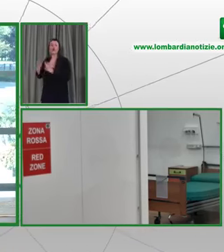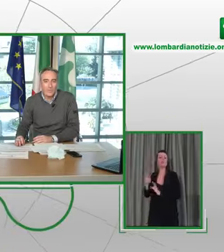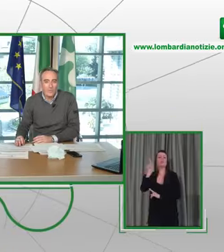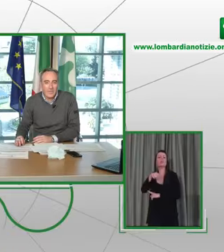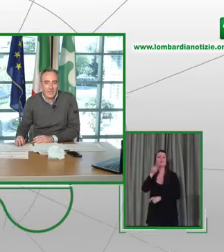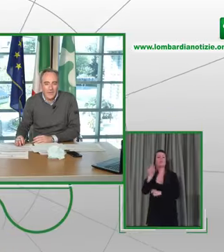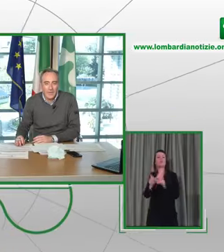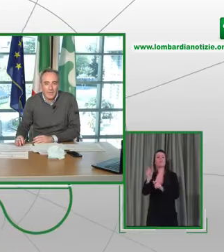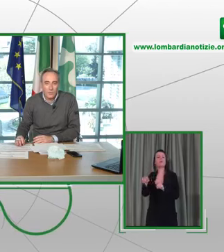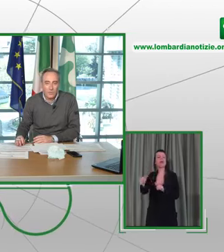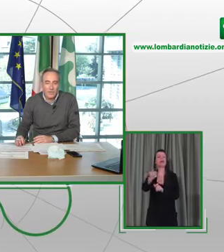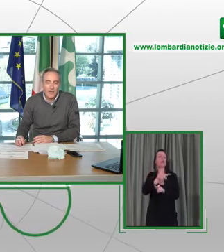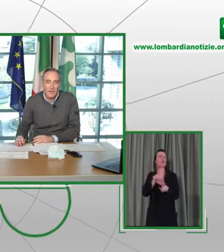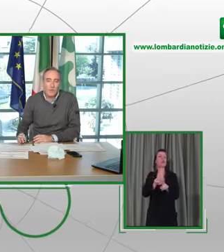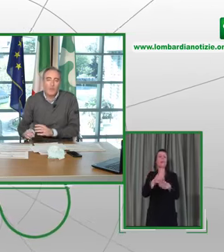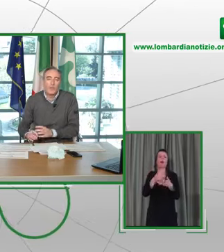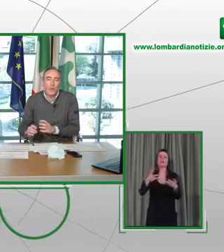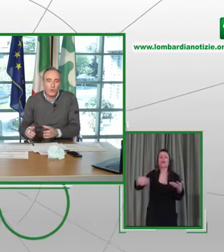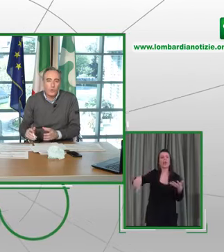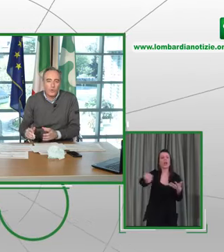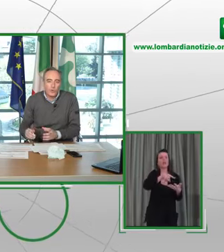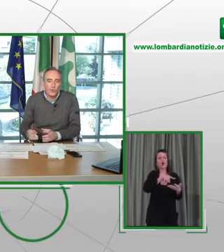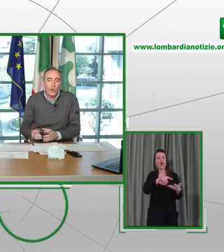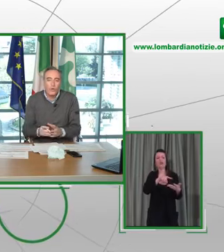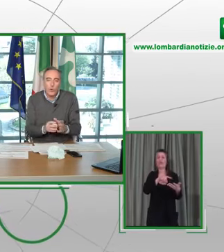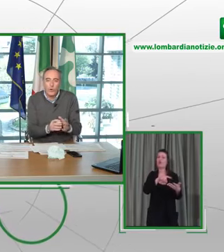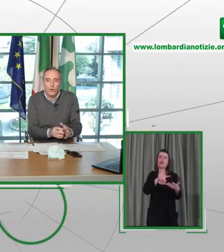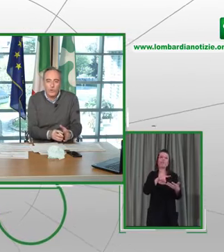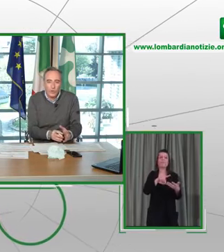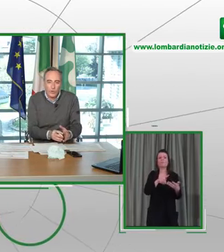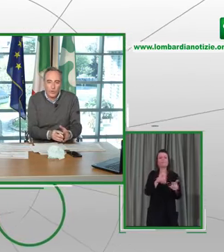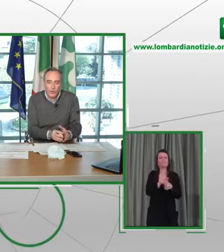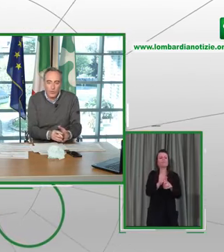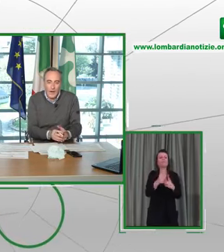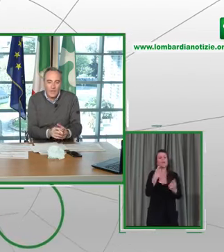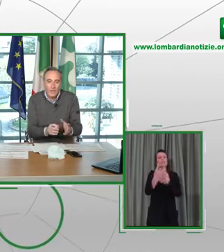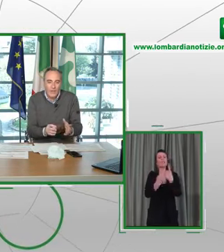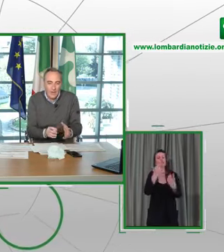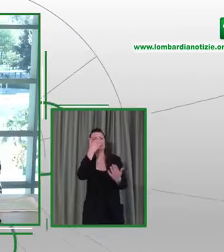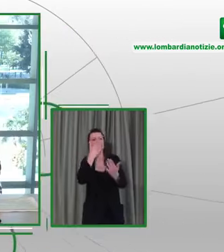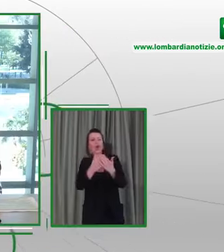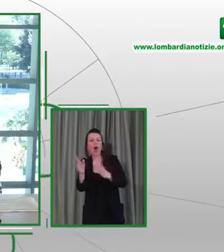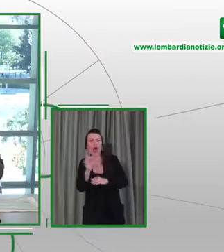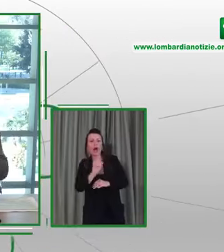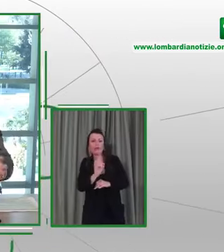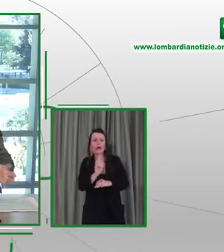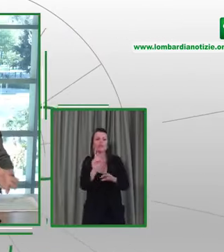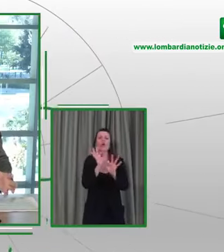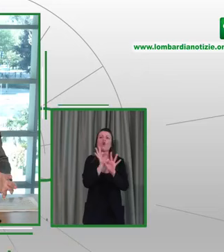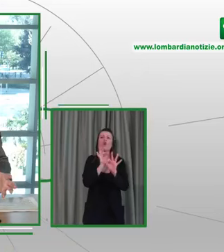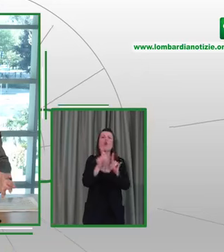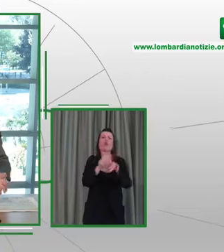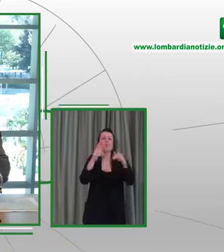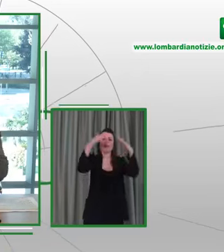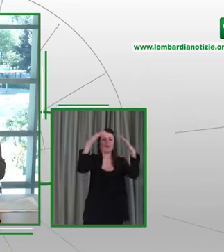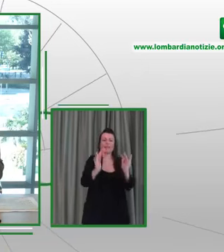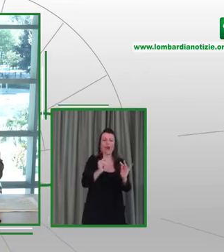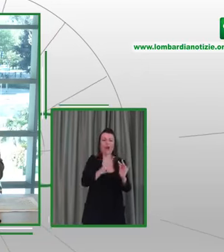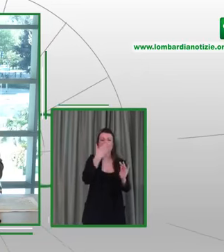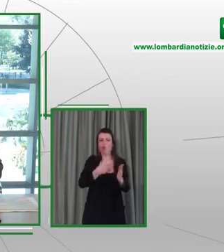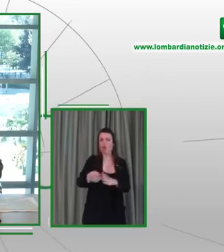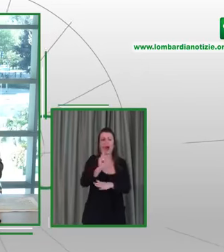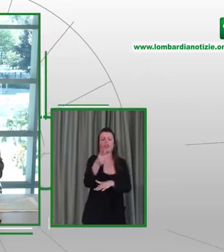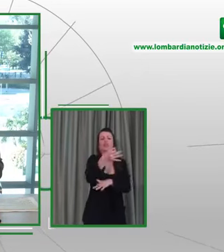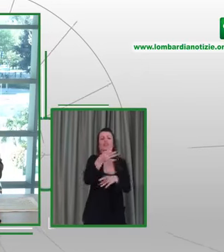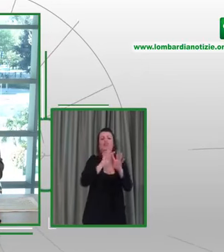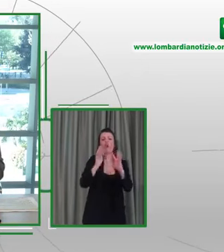sul territorio si ritiene non non abbiano le condizioni di doni o condizioni strutturali cioè dell'alloggio per far fare l'isolamento oppure delle